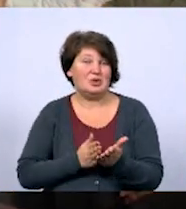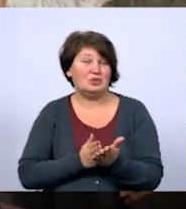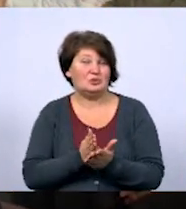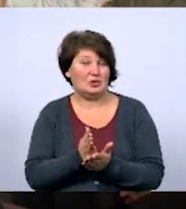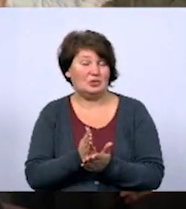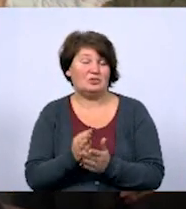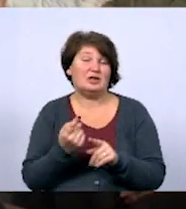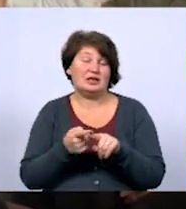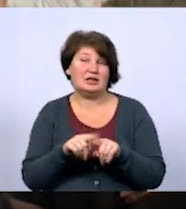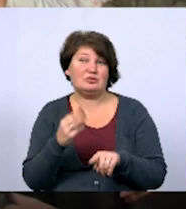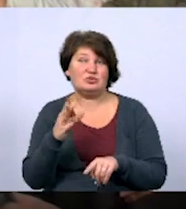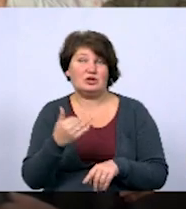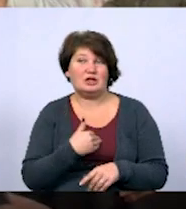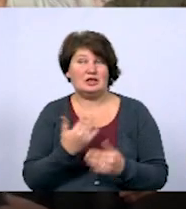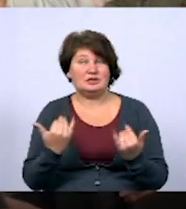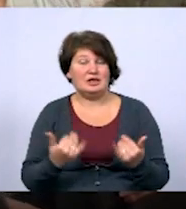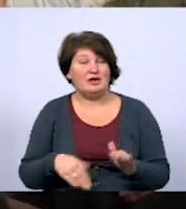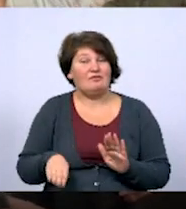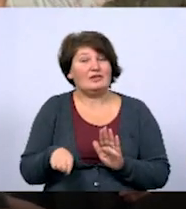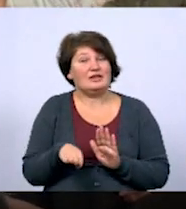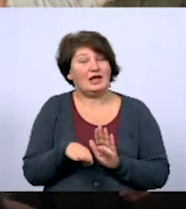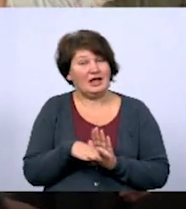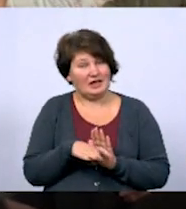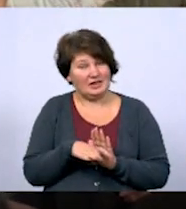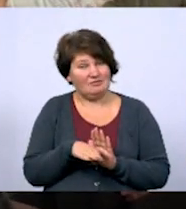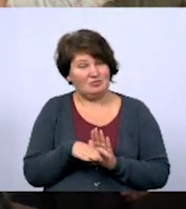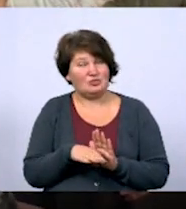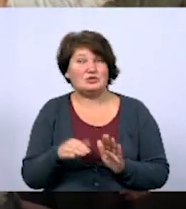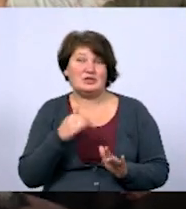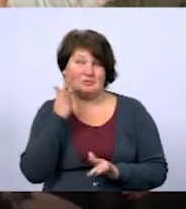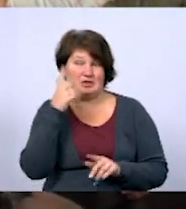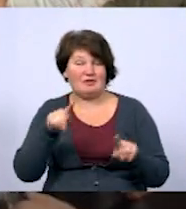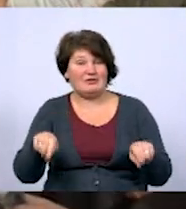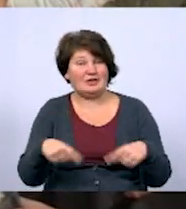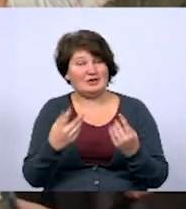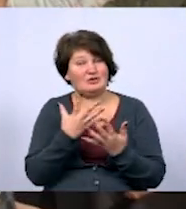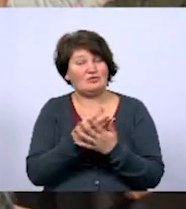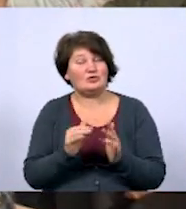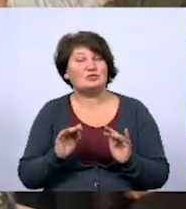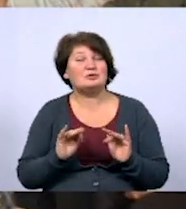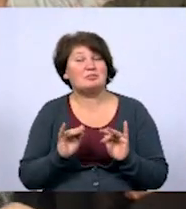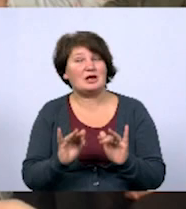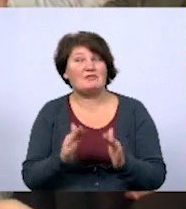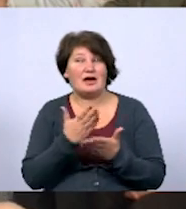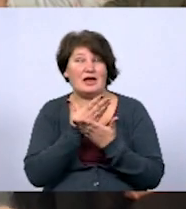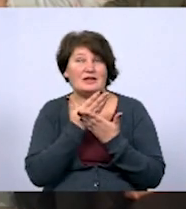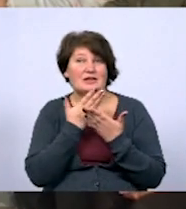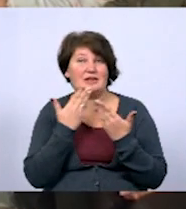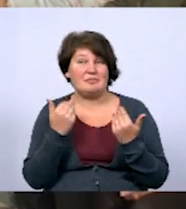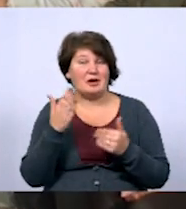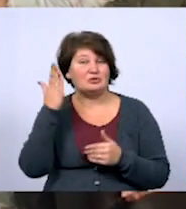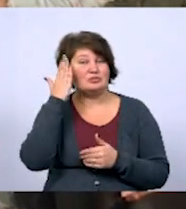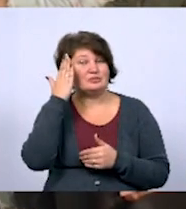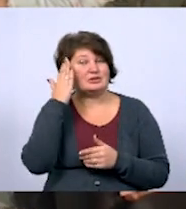Тим, що я знаходжусь зараз в декретній відпустці і якраз мрію відкрити якусь свою справу, але не маю відповідних знань